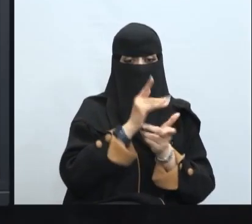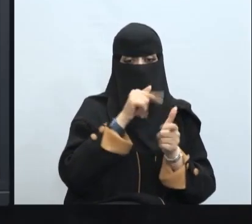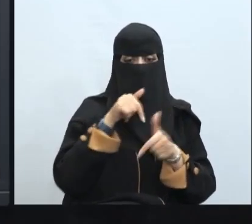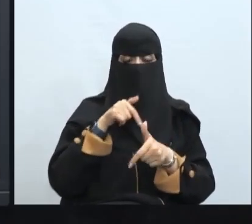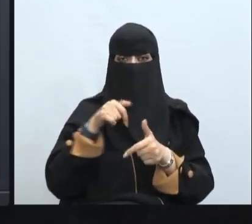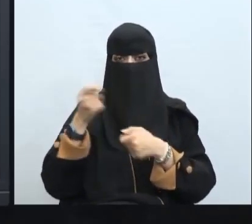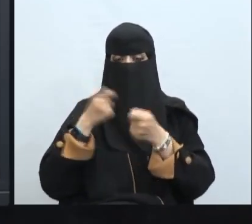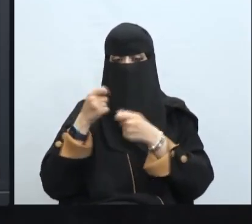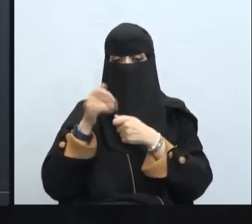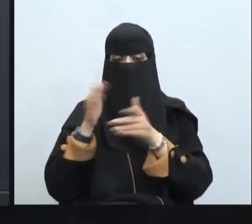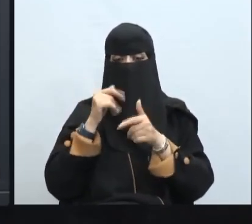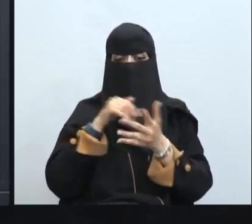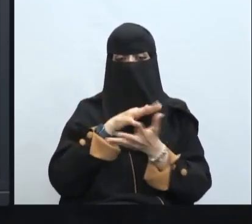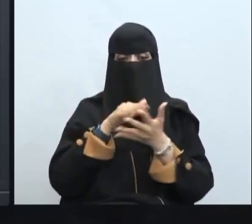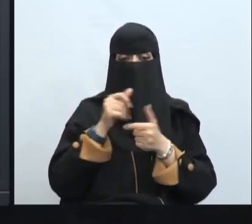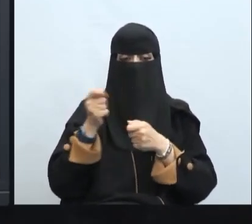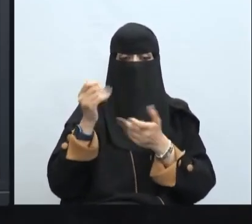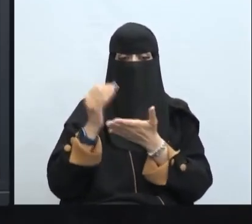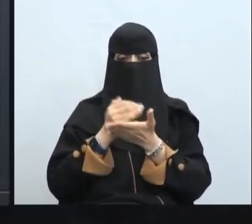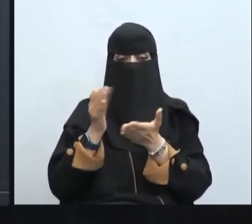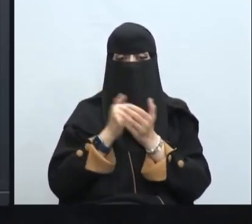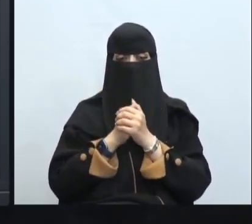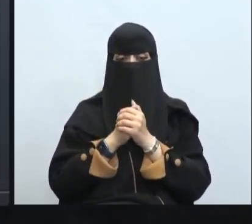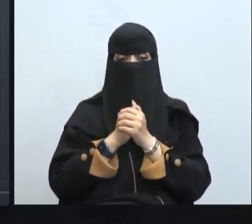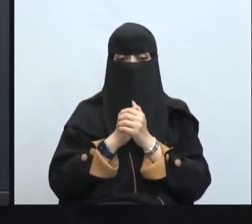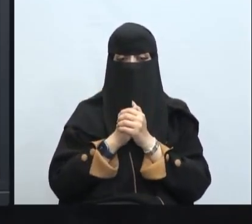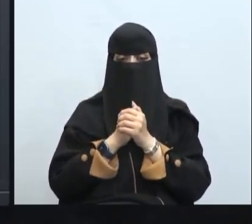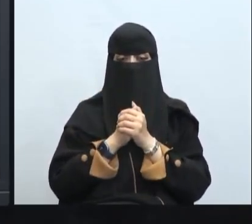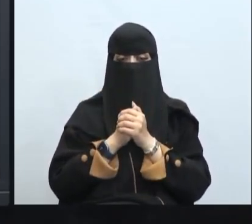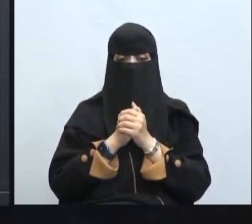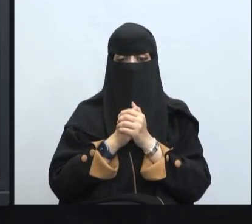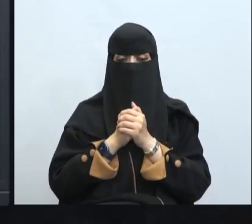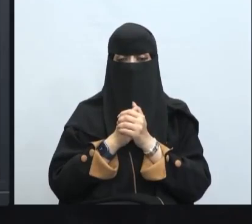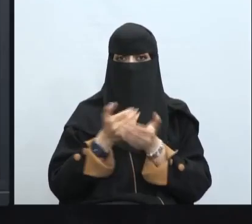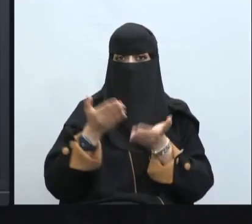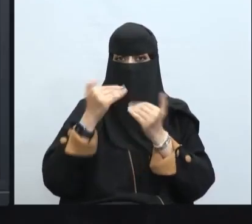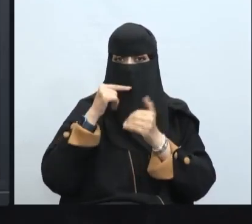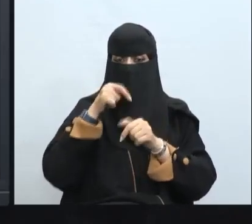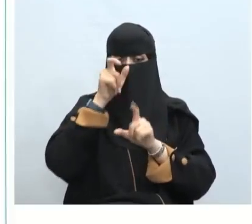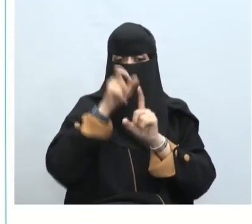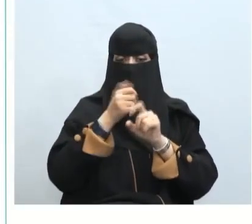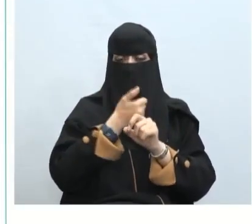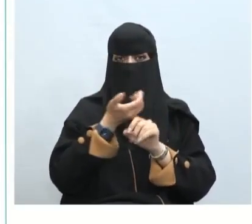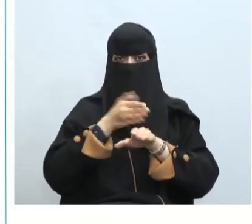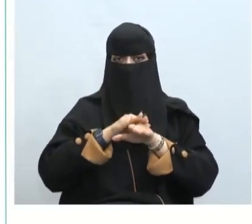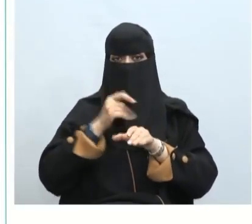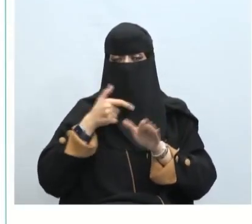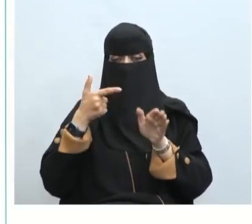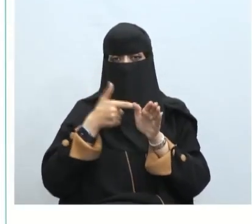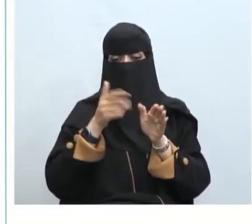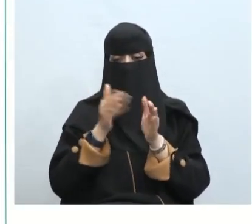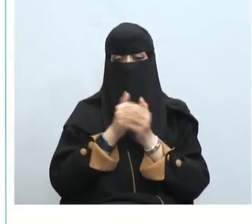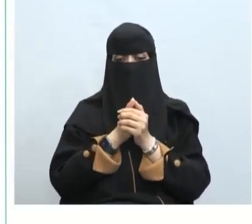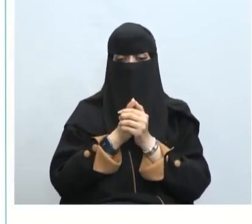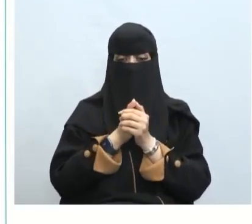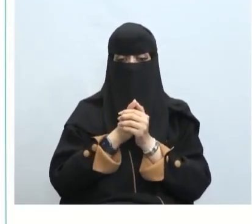السوق والمشكلات الاقتصاديه نجي للاعتماد على النفط